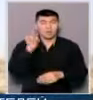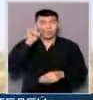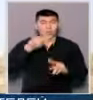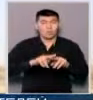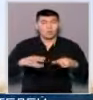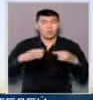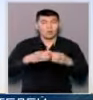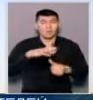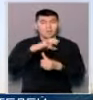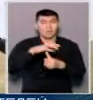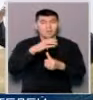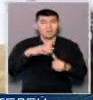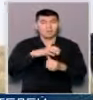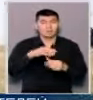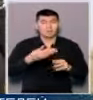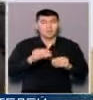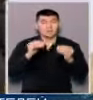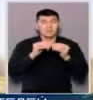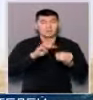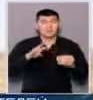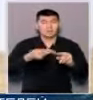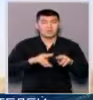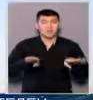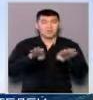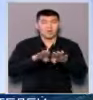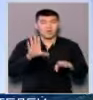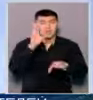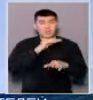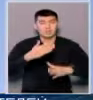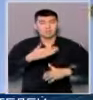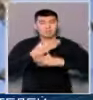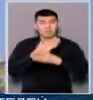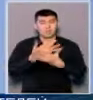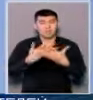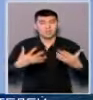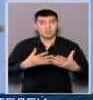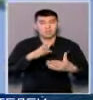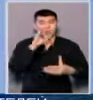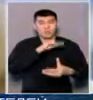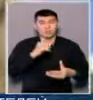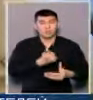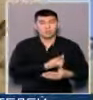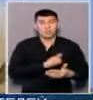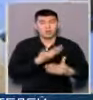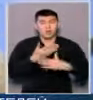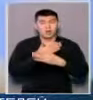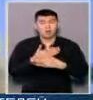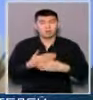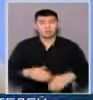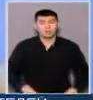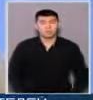военный вертолет поднимается на высоту не менее 10 метров, и в такие моменты спасатели проявляют свою смелость и ловкость, испытывают